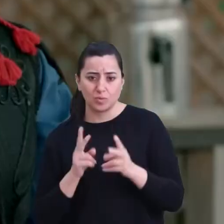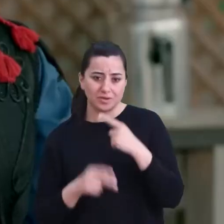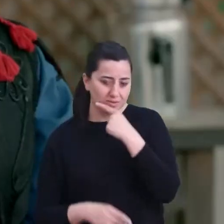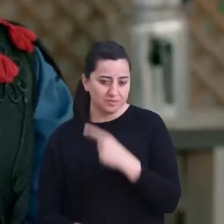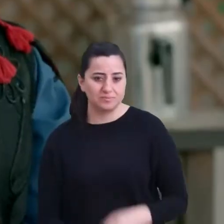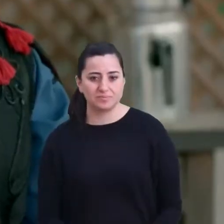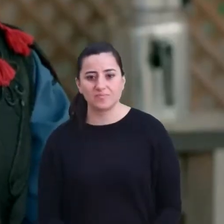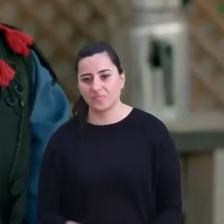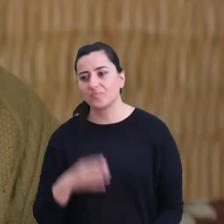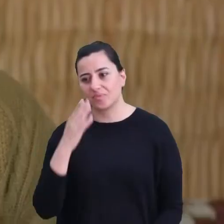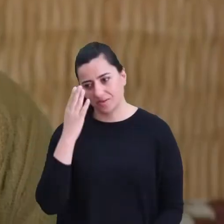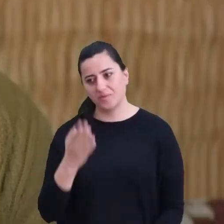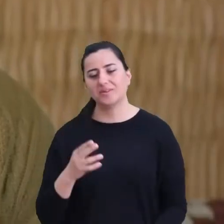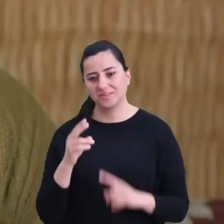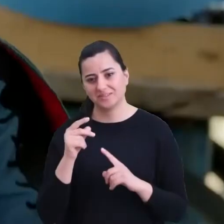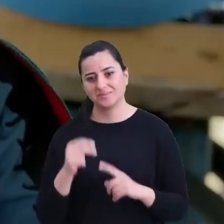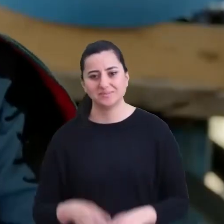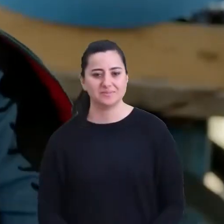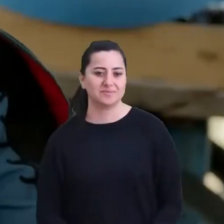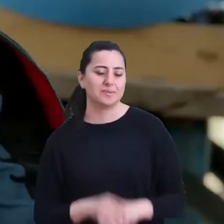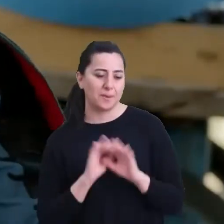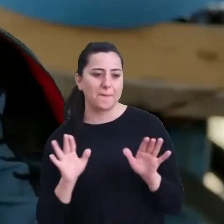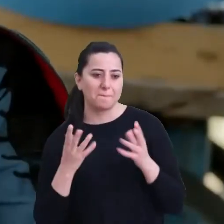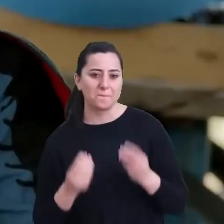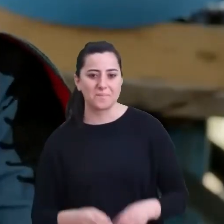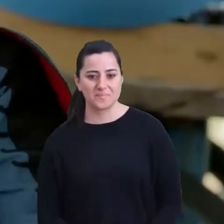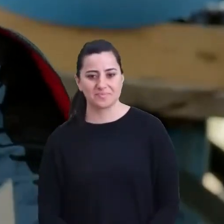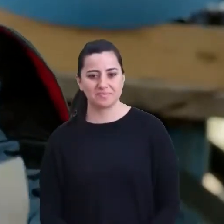prova. Sağ ol İsmail. Tamam lan, tamam.